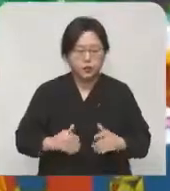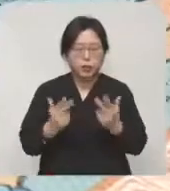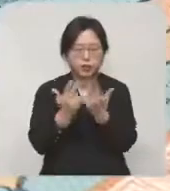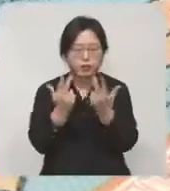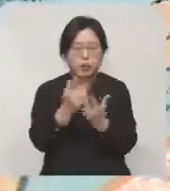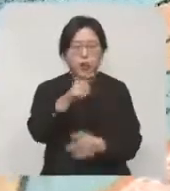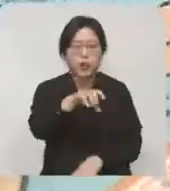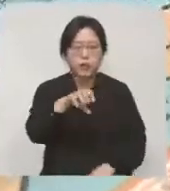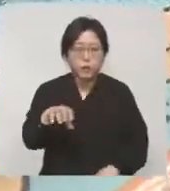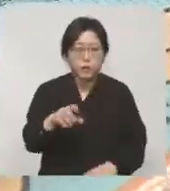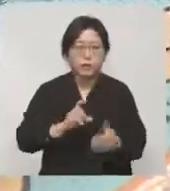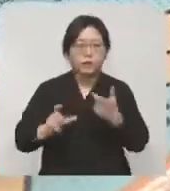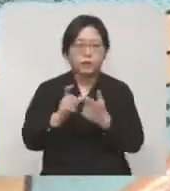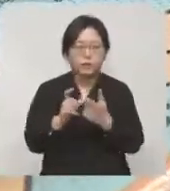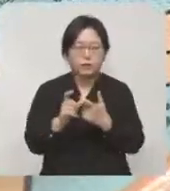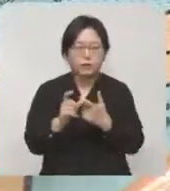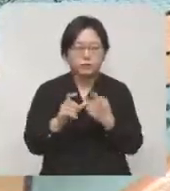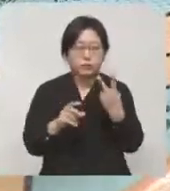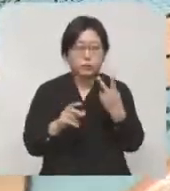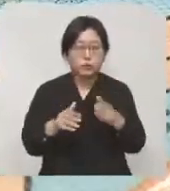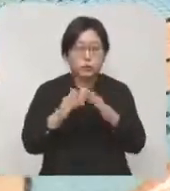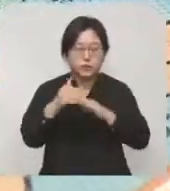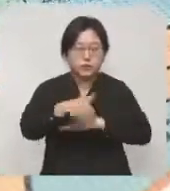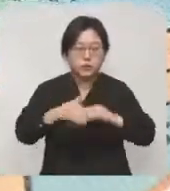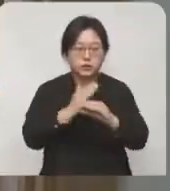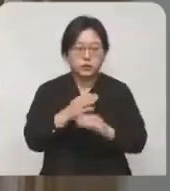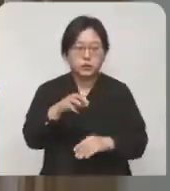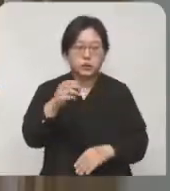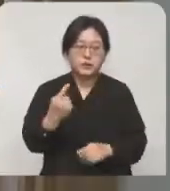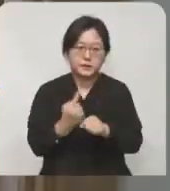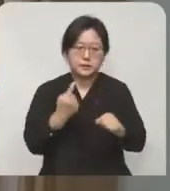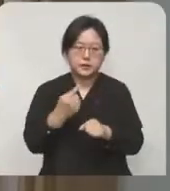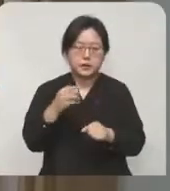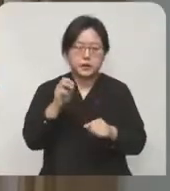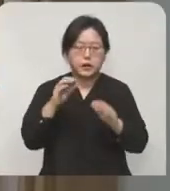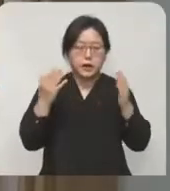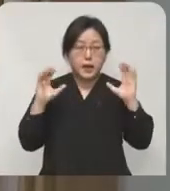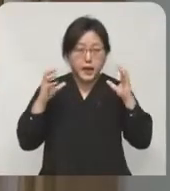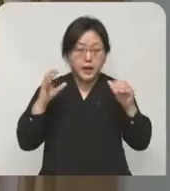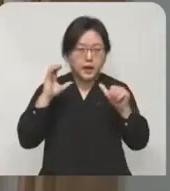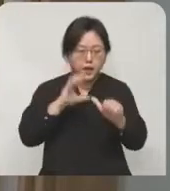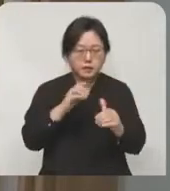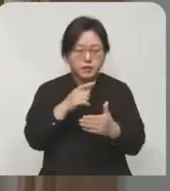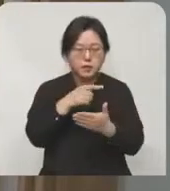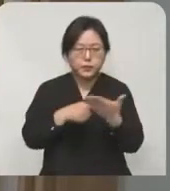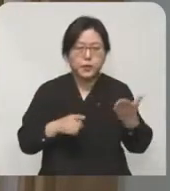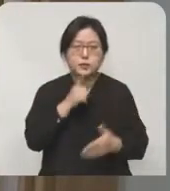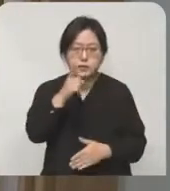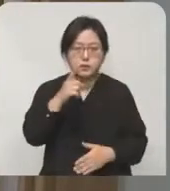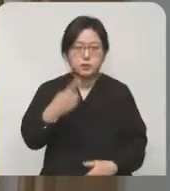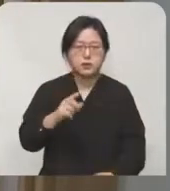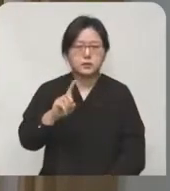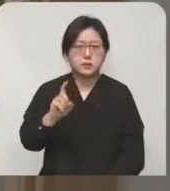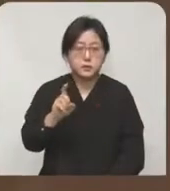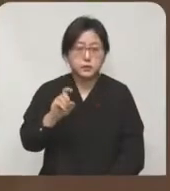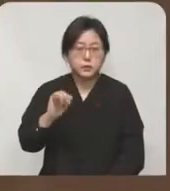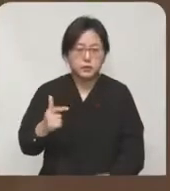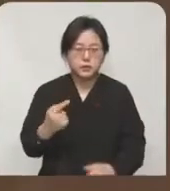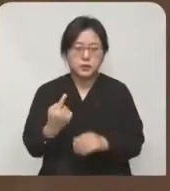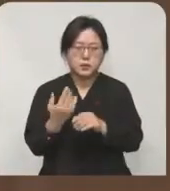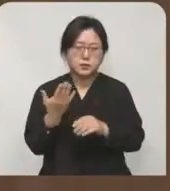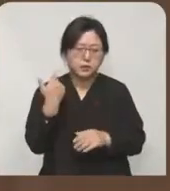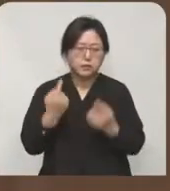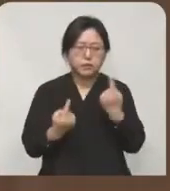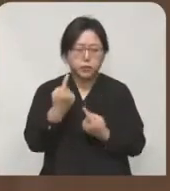곳씩 확충할 예정 입니다 지난해 광주 지역의 아동 학대 피해 신고 건수는 천 10권으로 전년보다